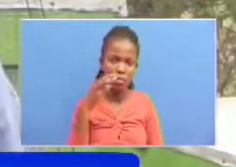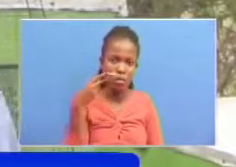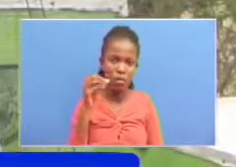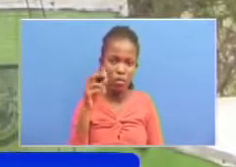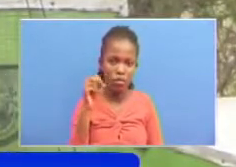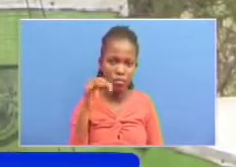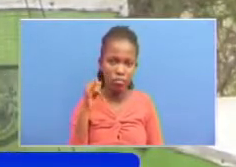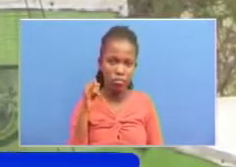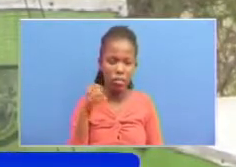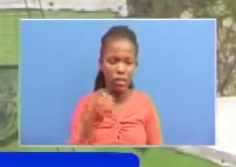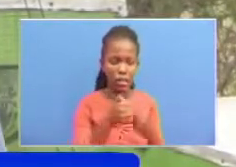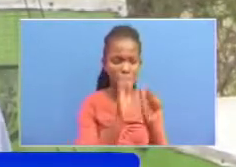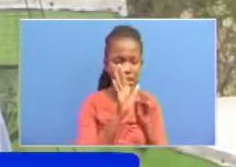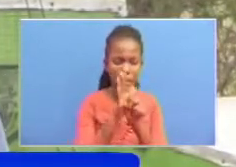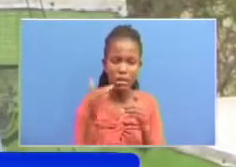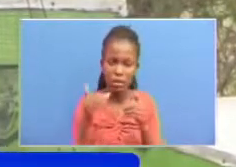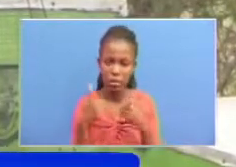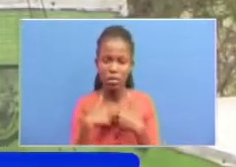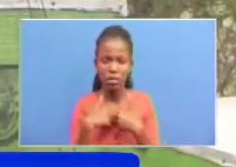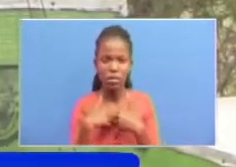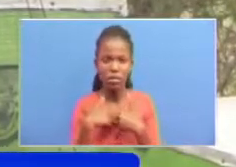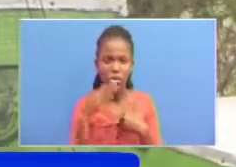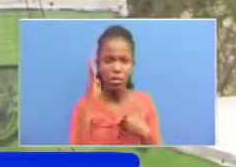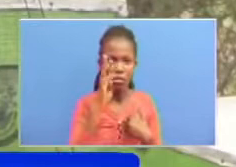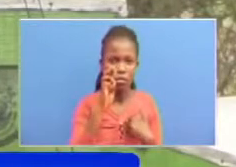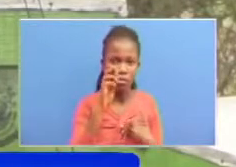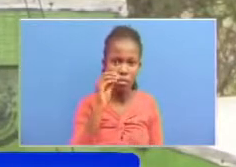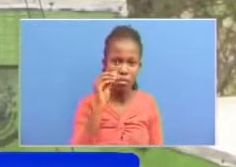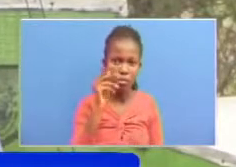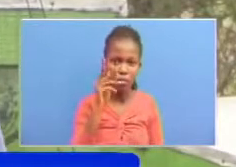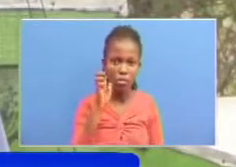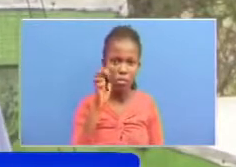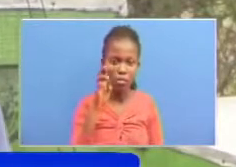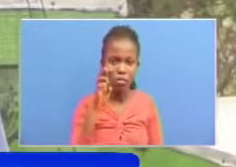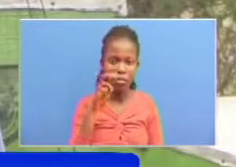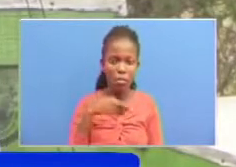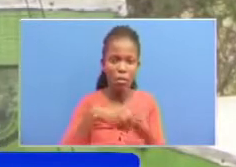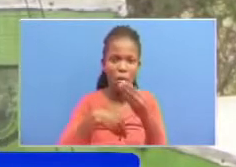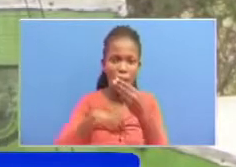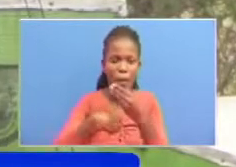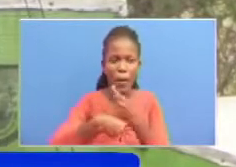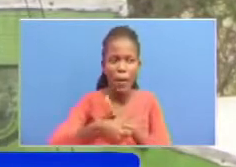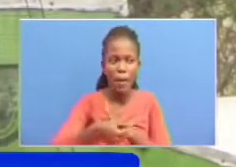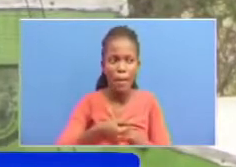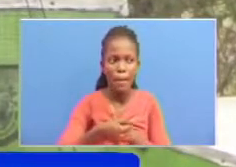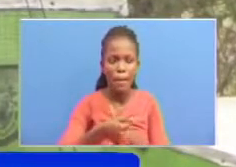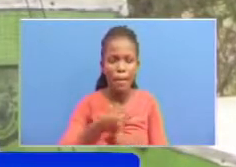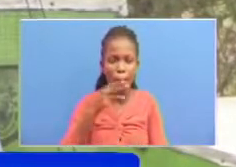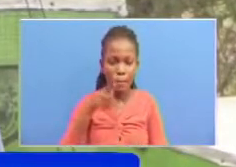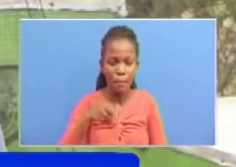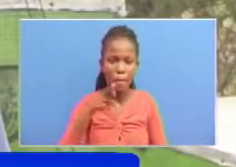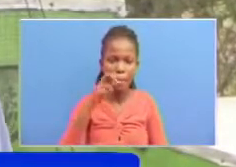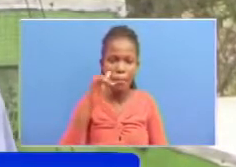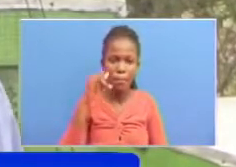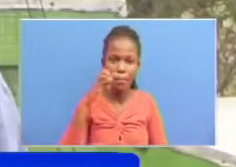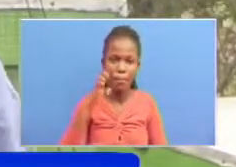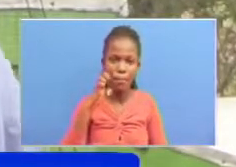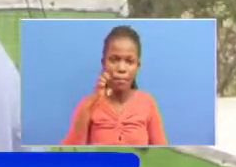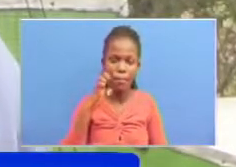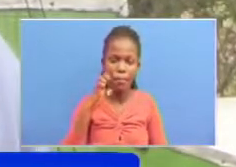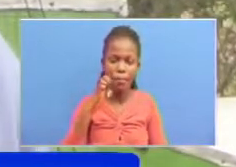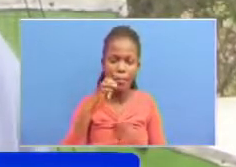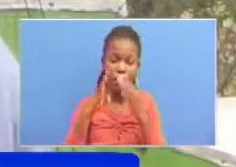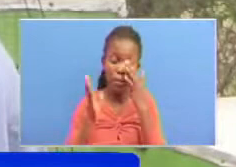madhina nundu alama wawu kini mbuloka. Na mauwa kwa bei mudhugu. Nundu mauwa undu